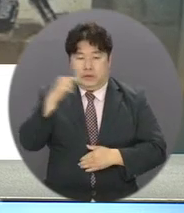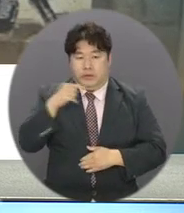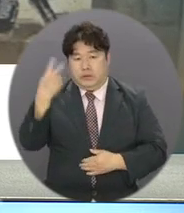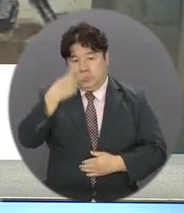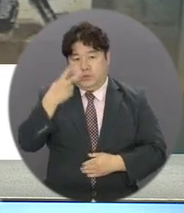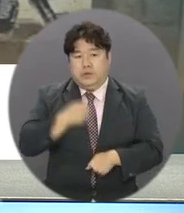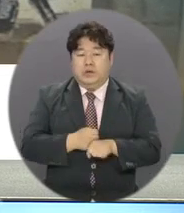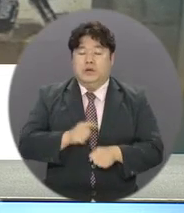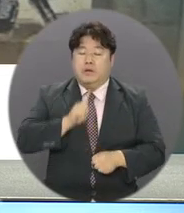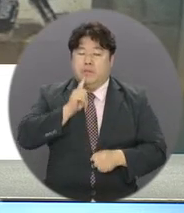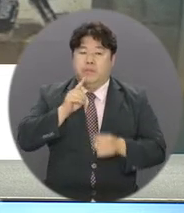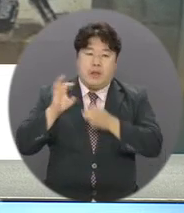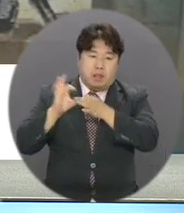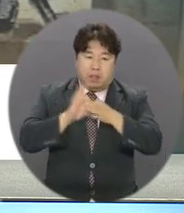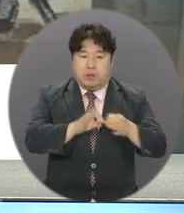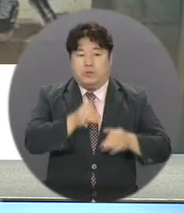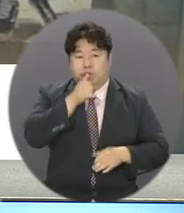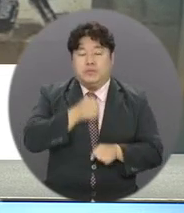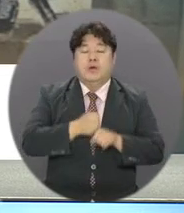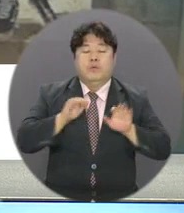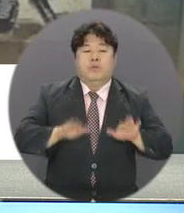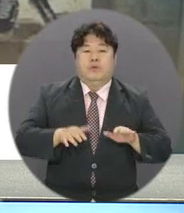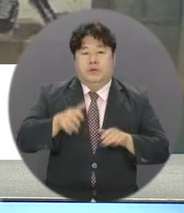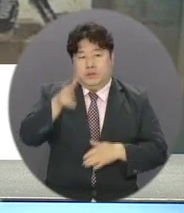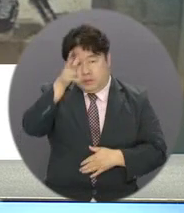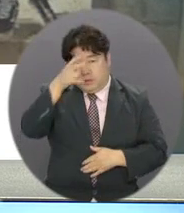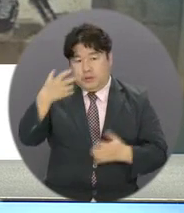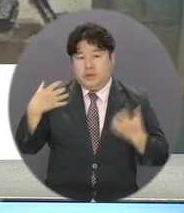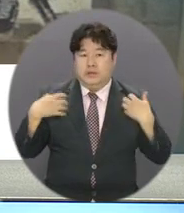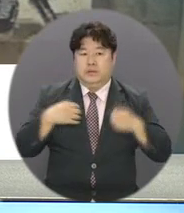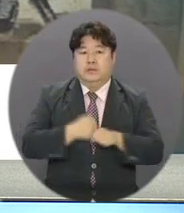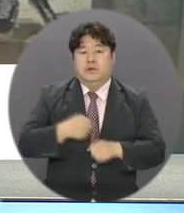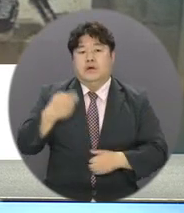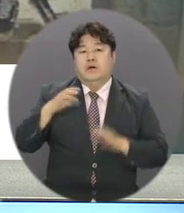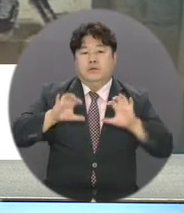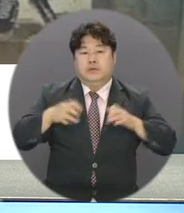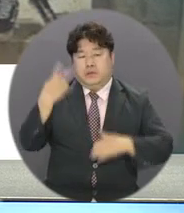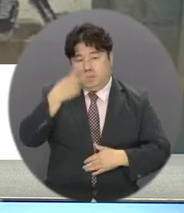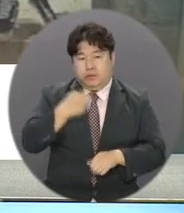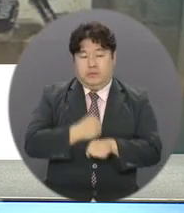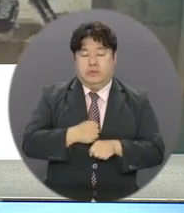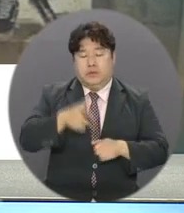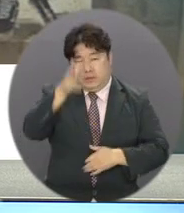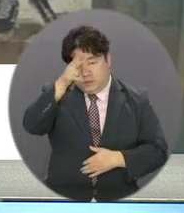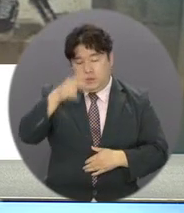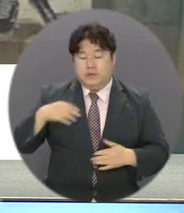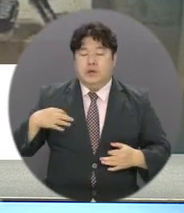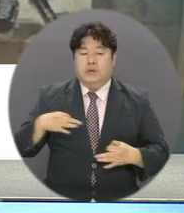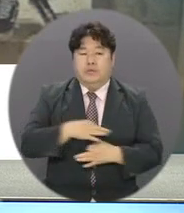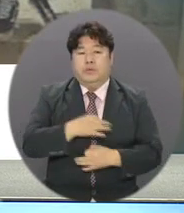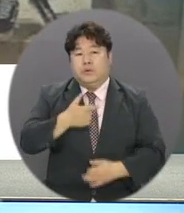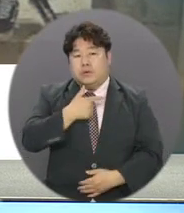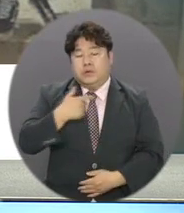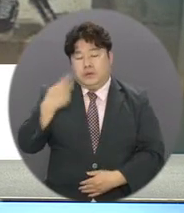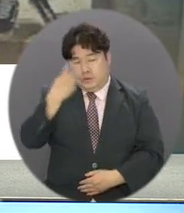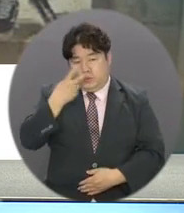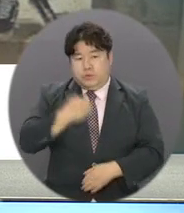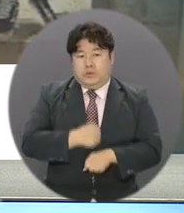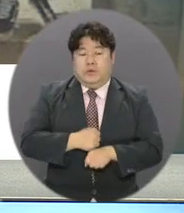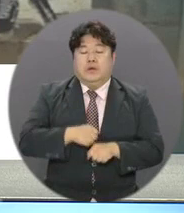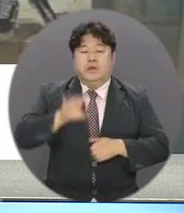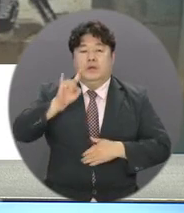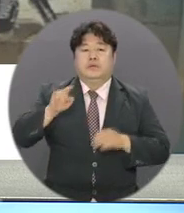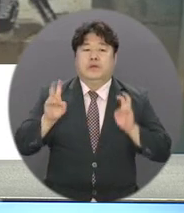않고 있습니다. 오늘 열린 경찰청에 대한 국정감사에서 경찰의 부실 수사와 현대산업개발이 감리